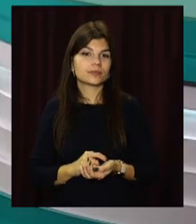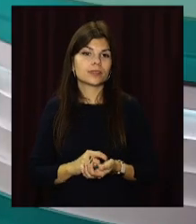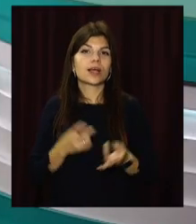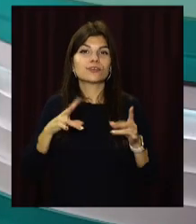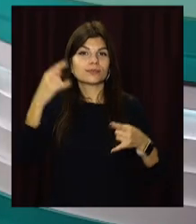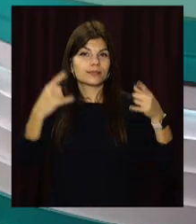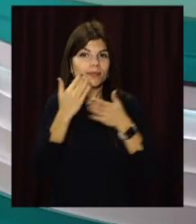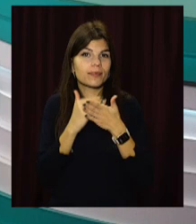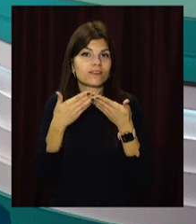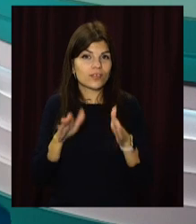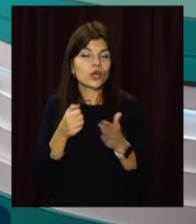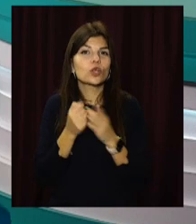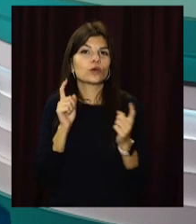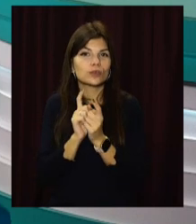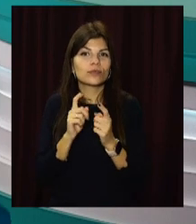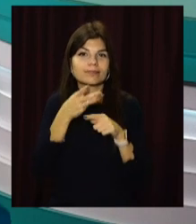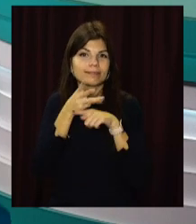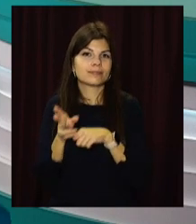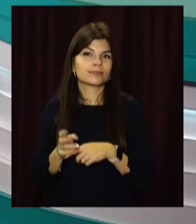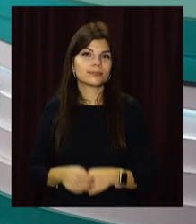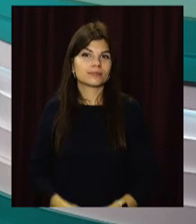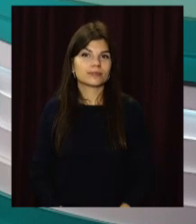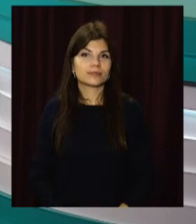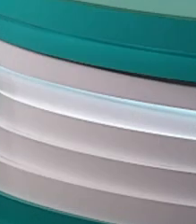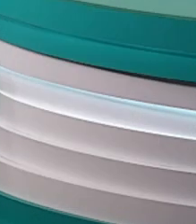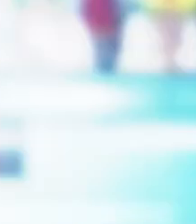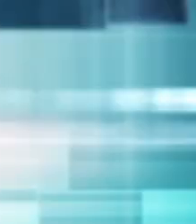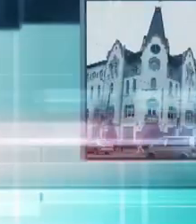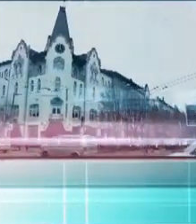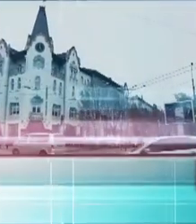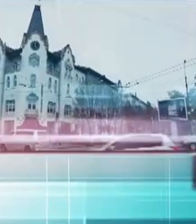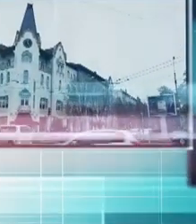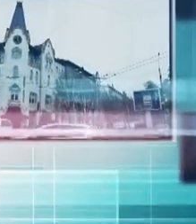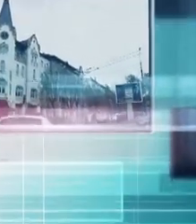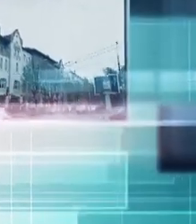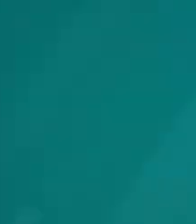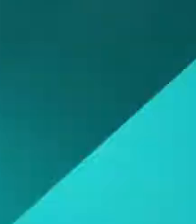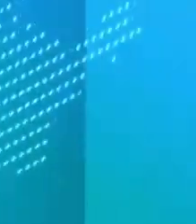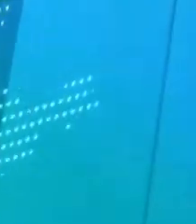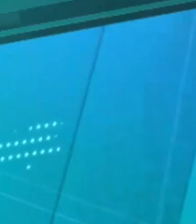Залишайтесь відкритим і до зустрічі в ефірі. We'll be right back.